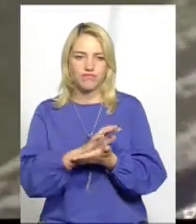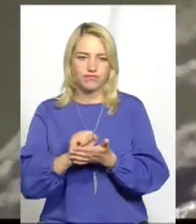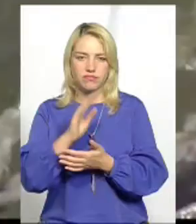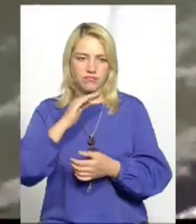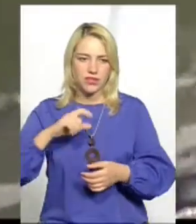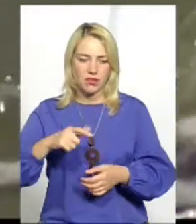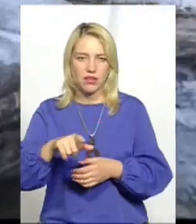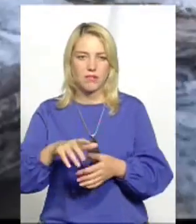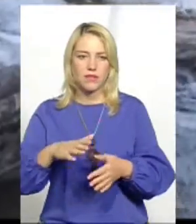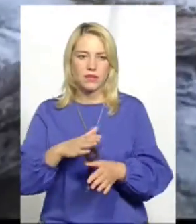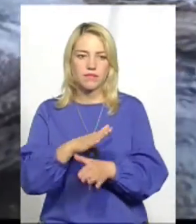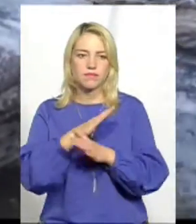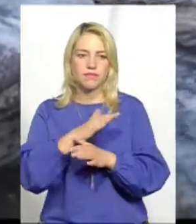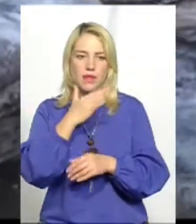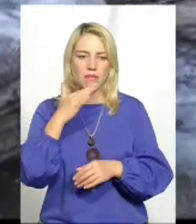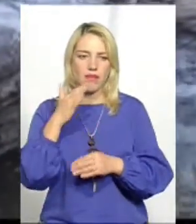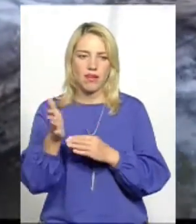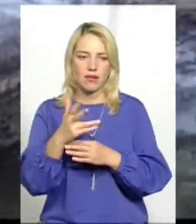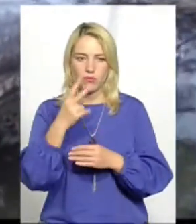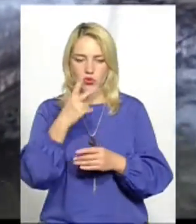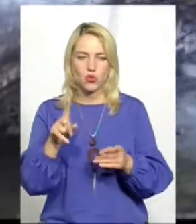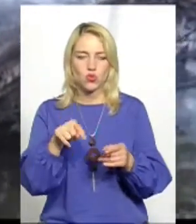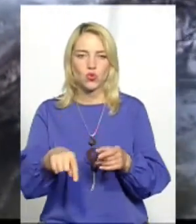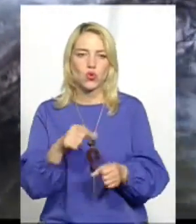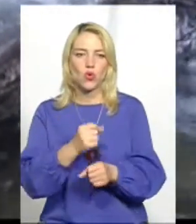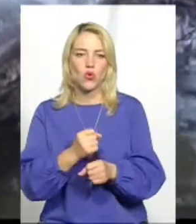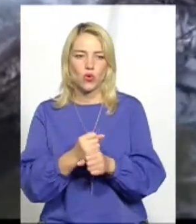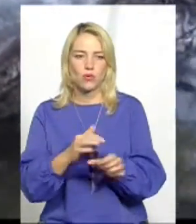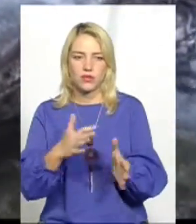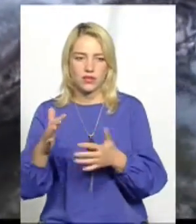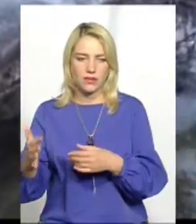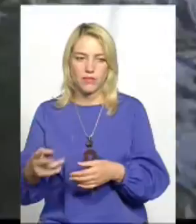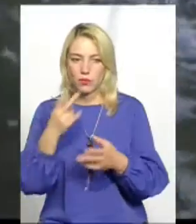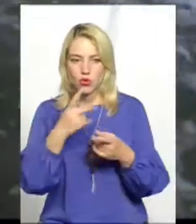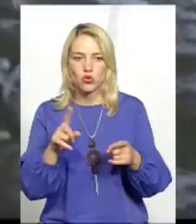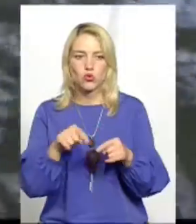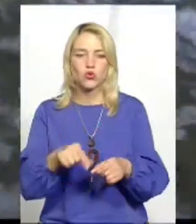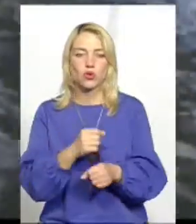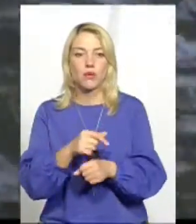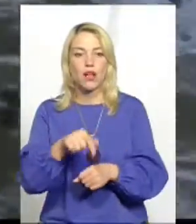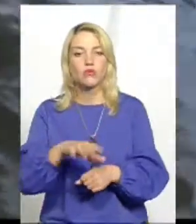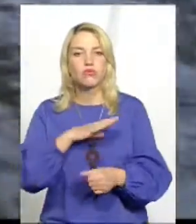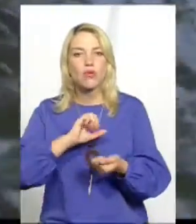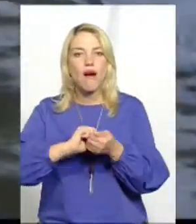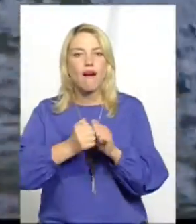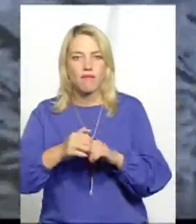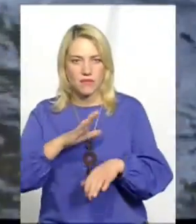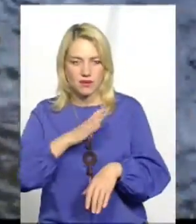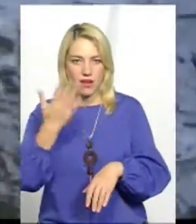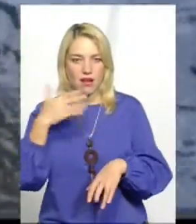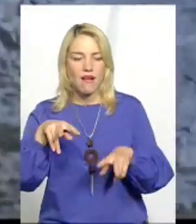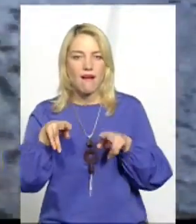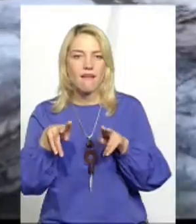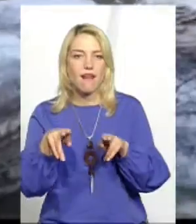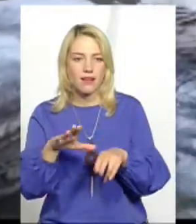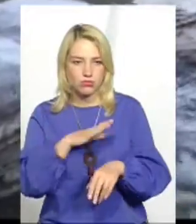мор риби. Ви подивіться, що тут робиться. Подивіться, що тут робиться. А тут було каміння, тут раки водилися, тут